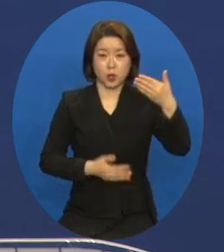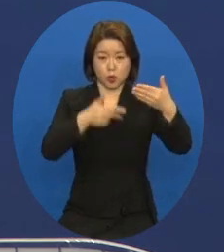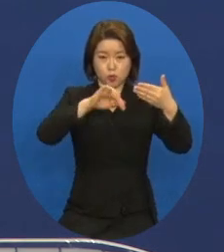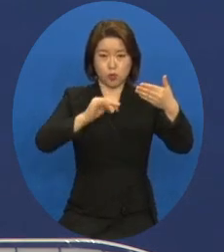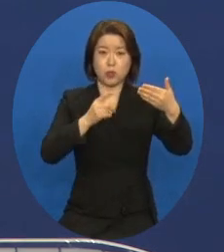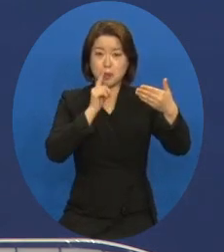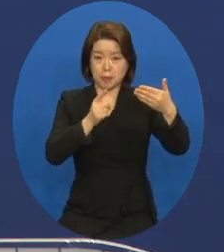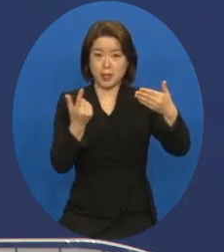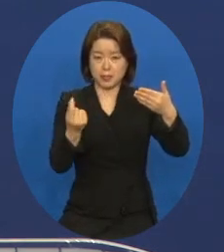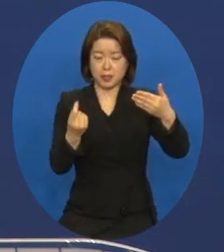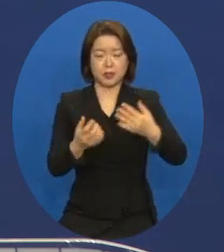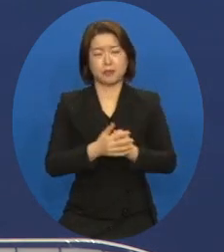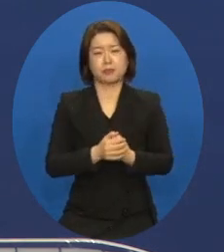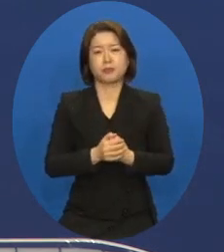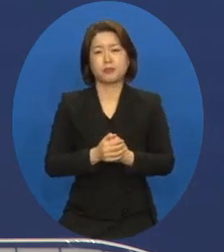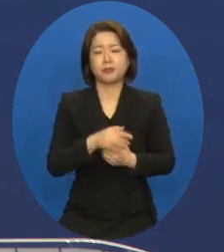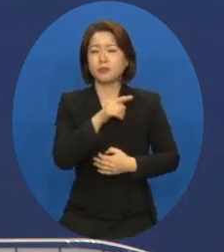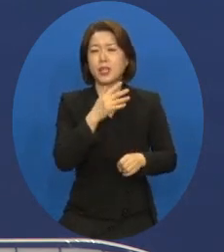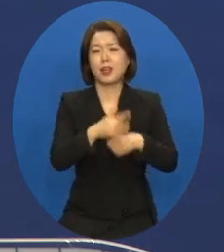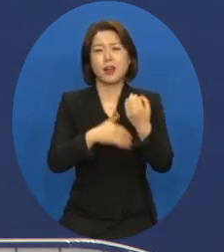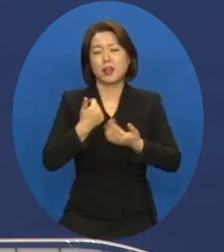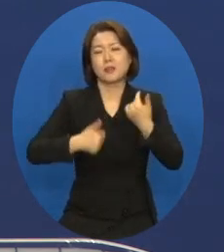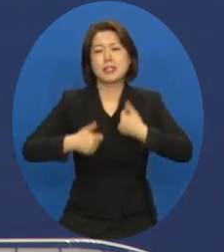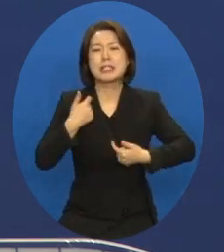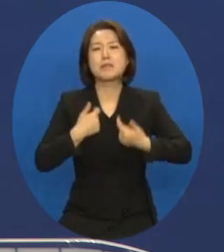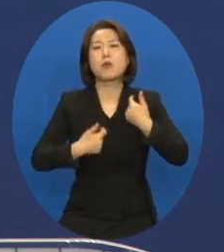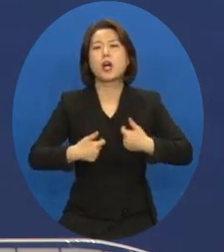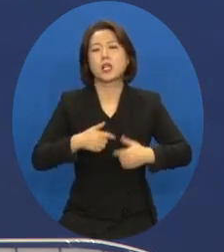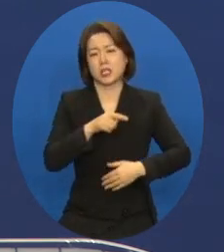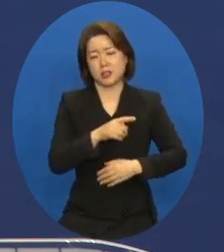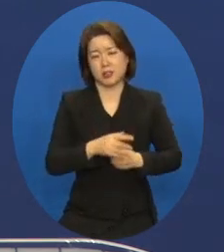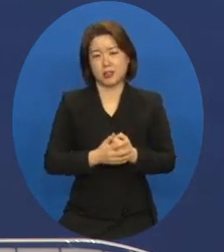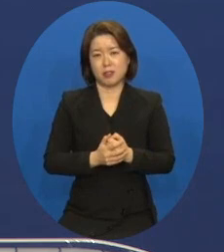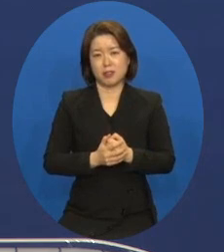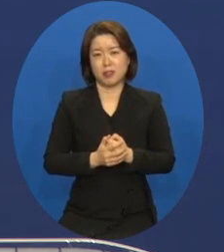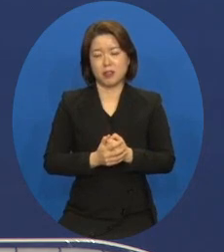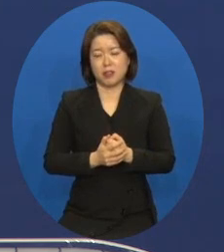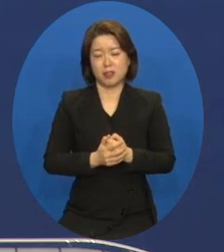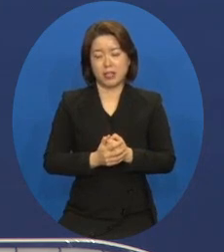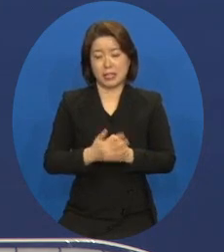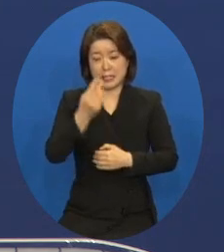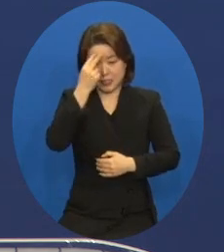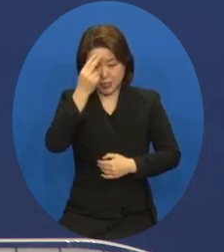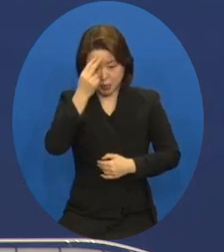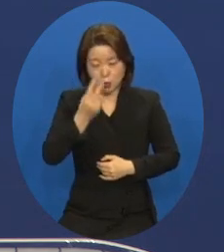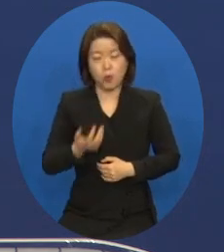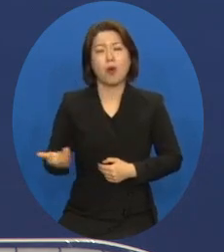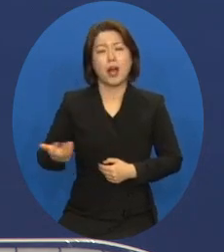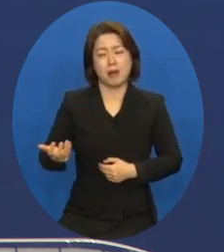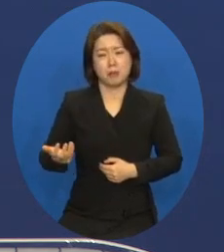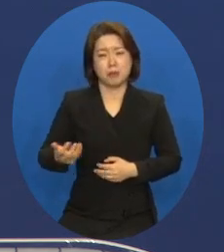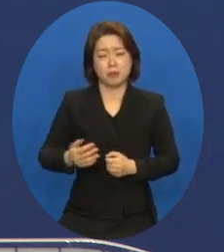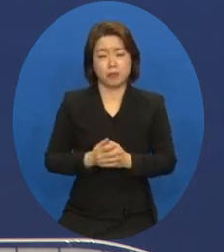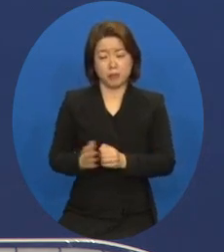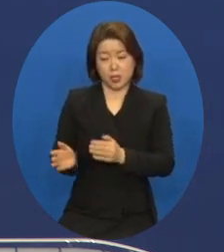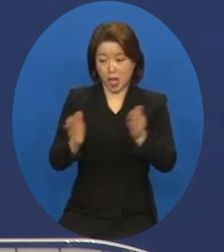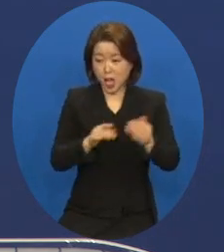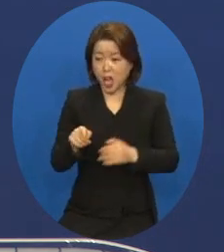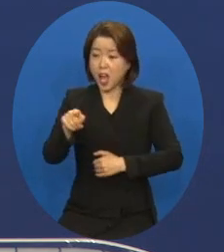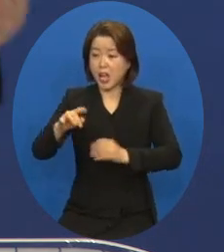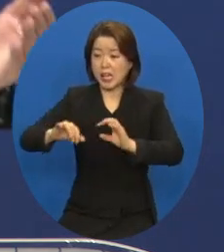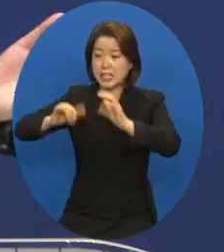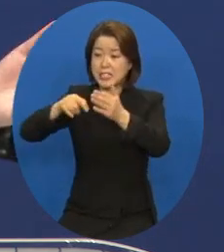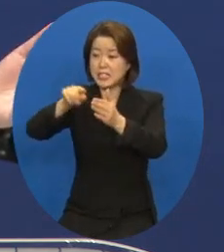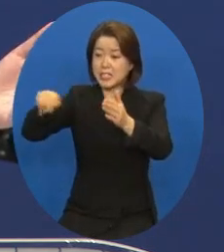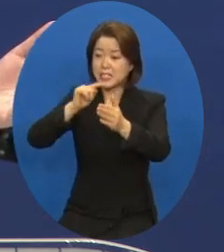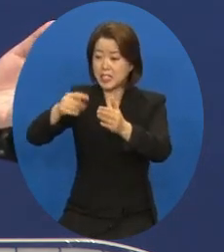이것은 하나님의 기뻐하시는 근심 아픔이 얻습니다 재상 그 인심은 우리를